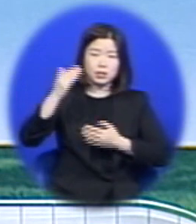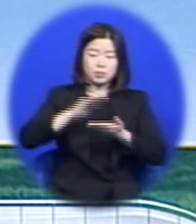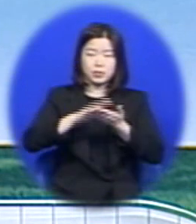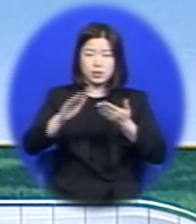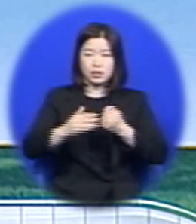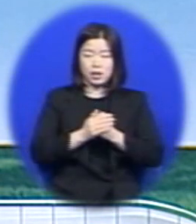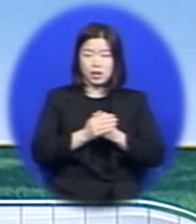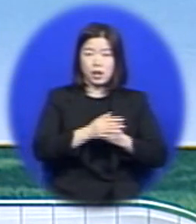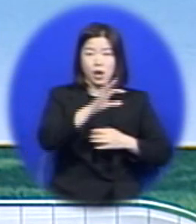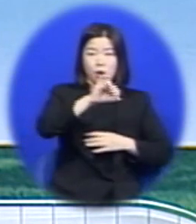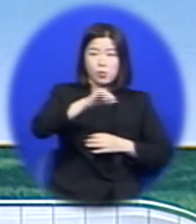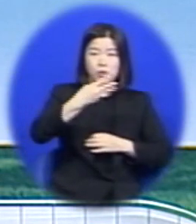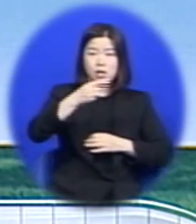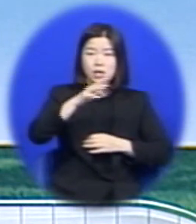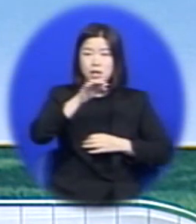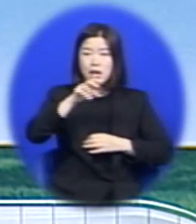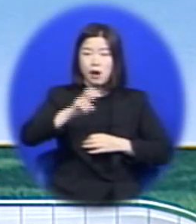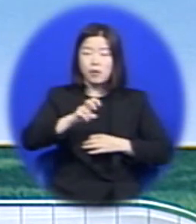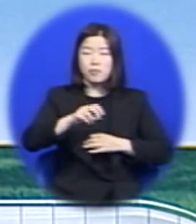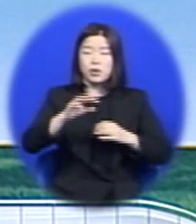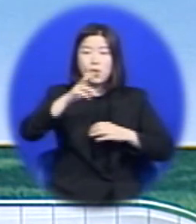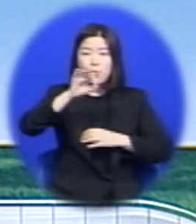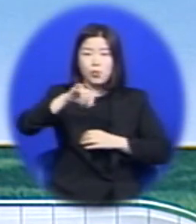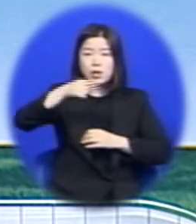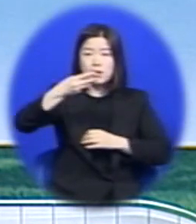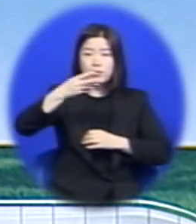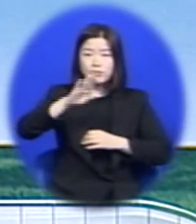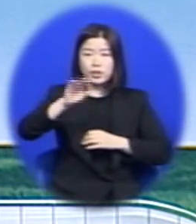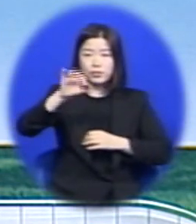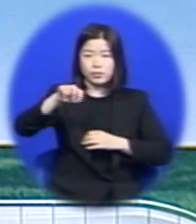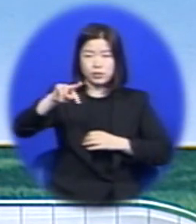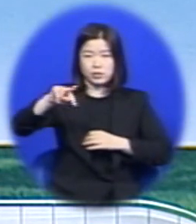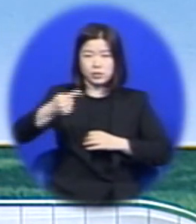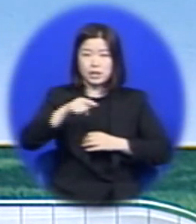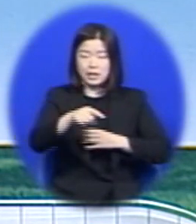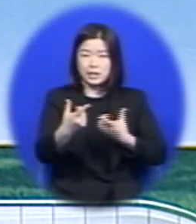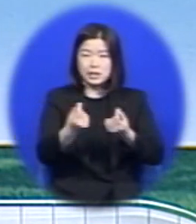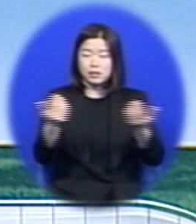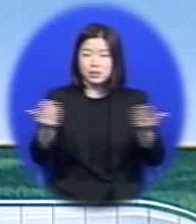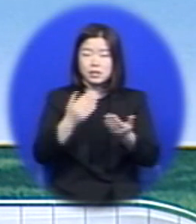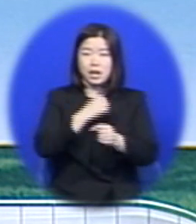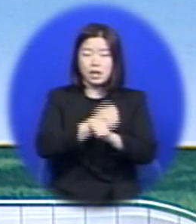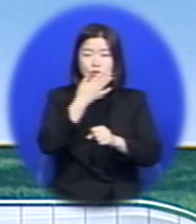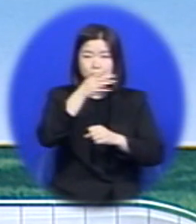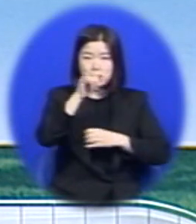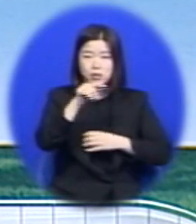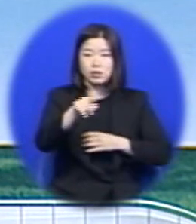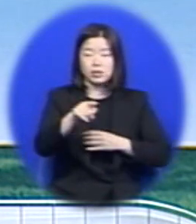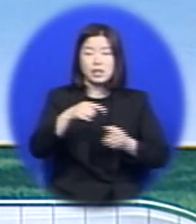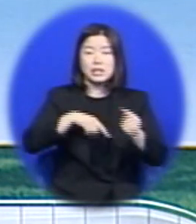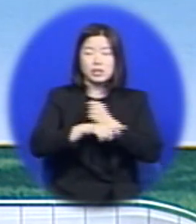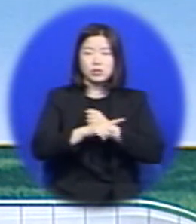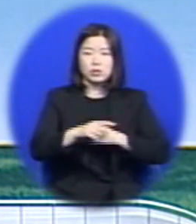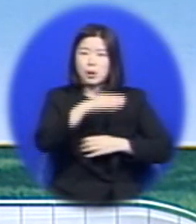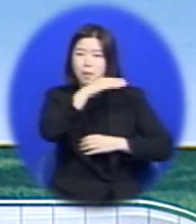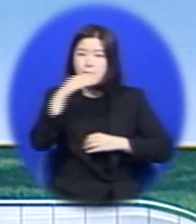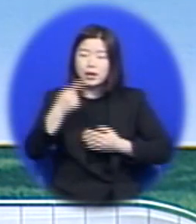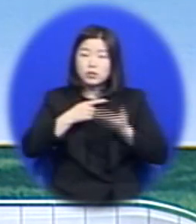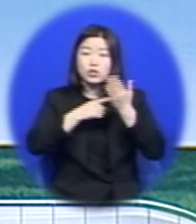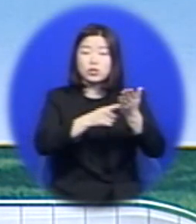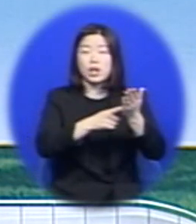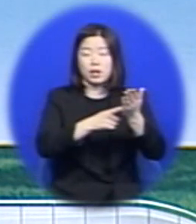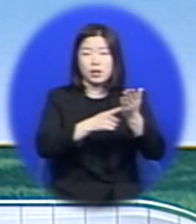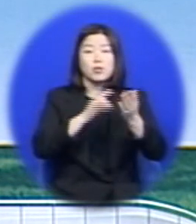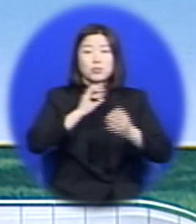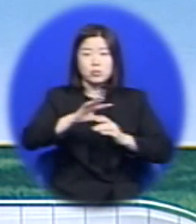윌리엄 윌버포스가 이와 같은 일을 할 수 있었던 것은 그가 옳은 주장을 했기 때문이 아닙니다. 옳은 주장을 하는 사람은